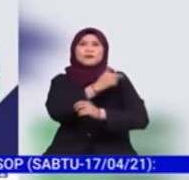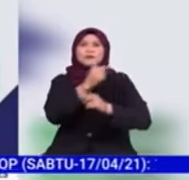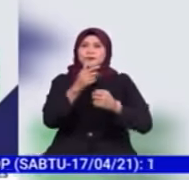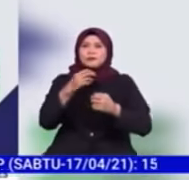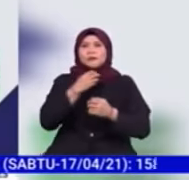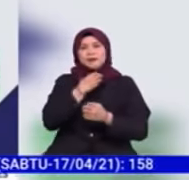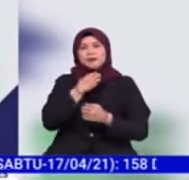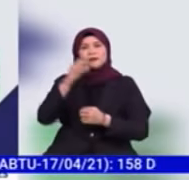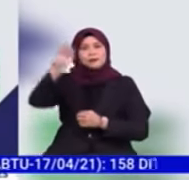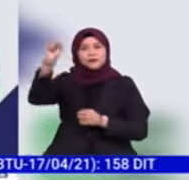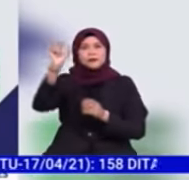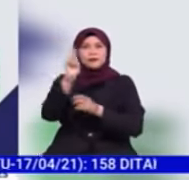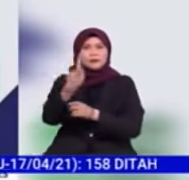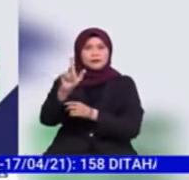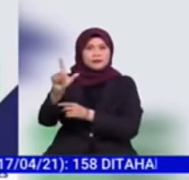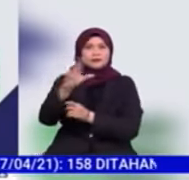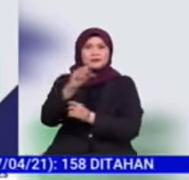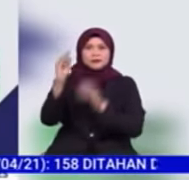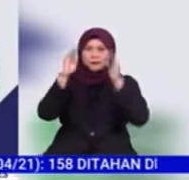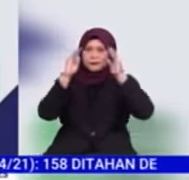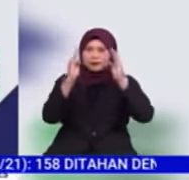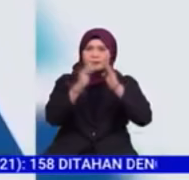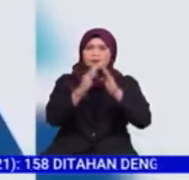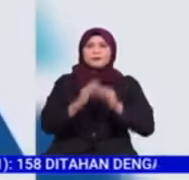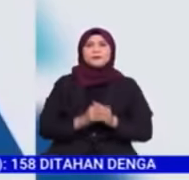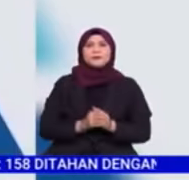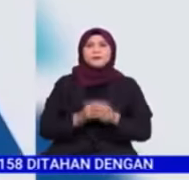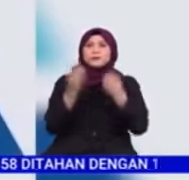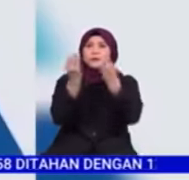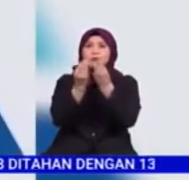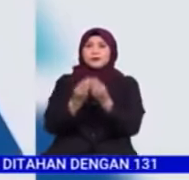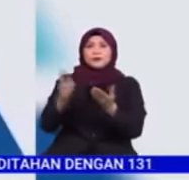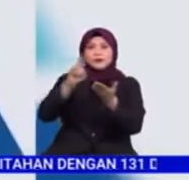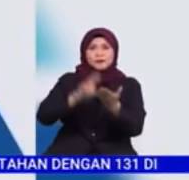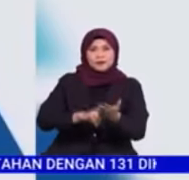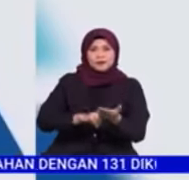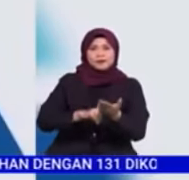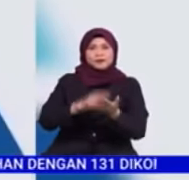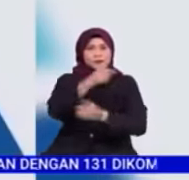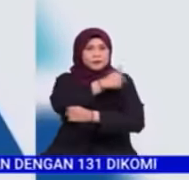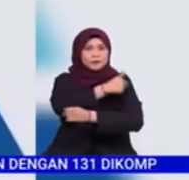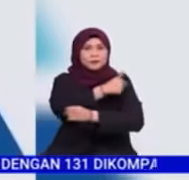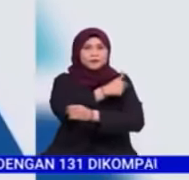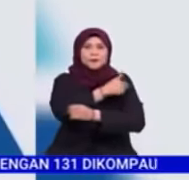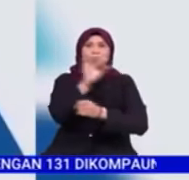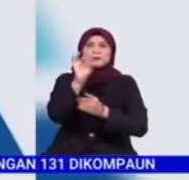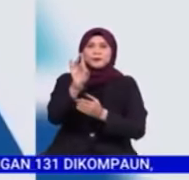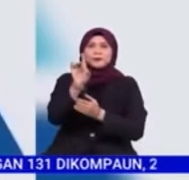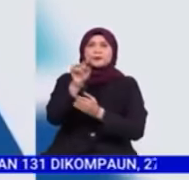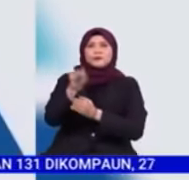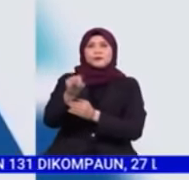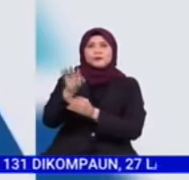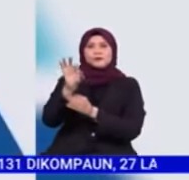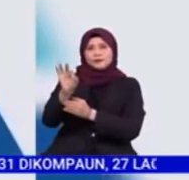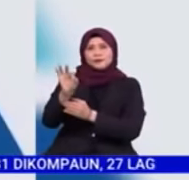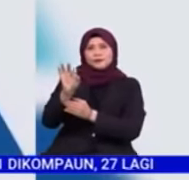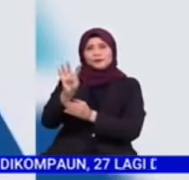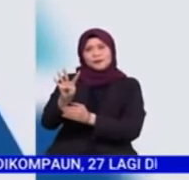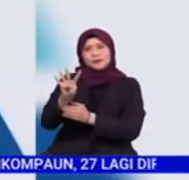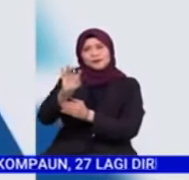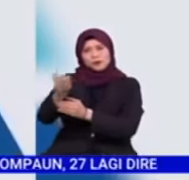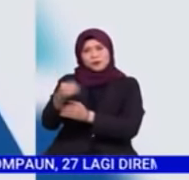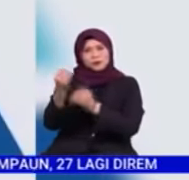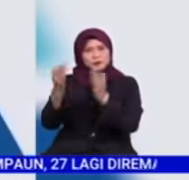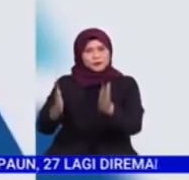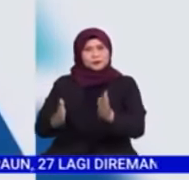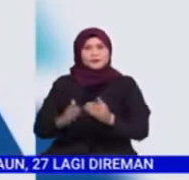peroksa bahwa Lenovo dan faham mereka jumlah pendaftaran pastinya sipil sebanyak delapan triplet94